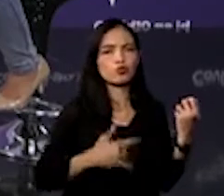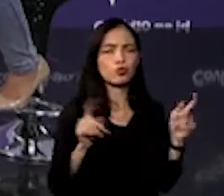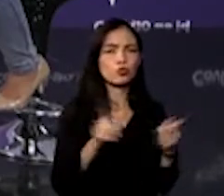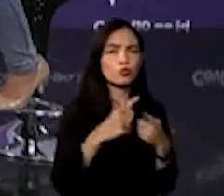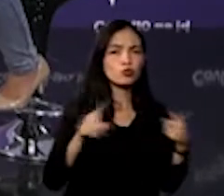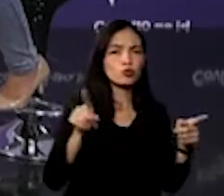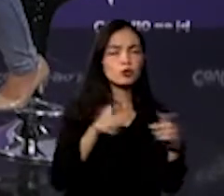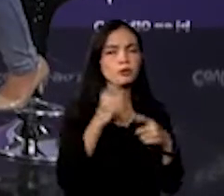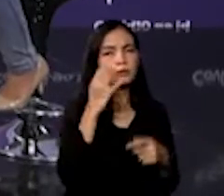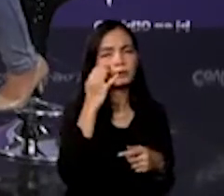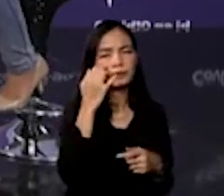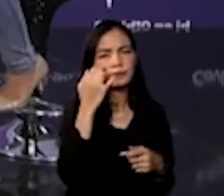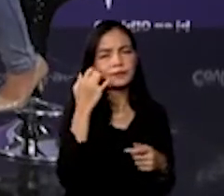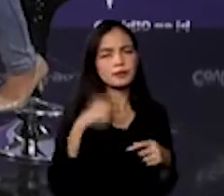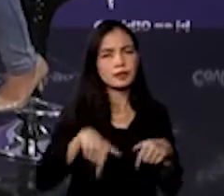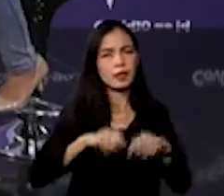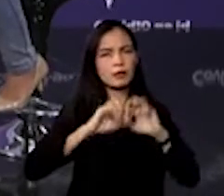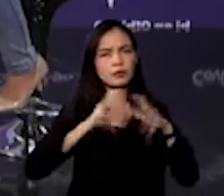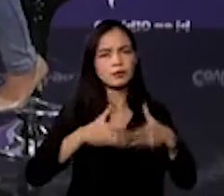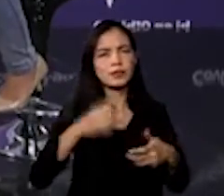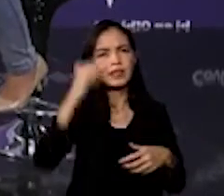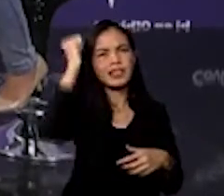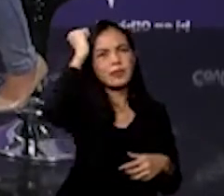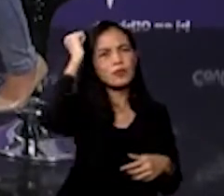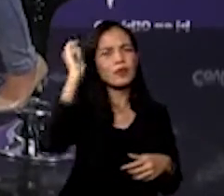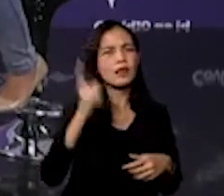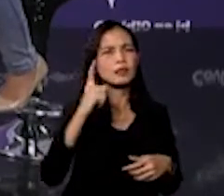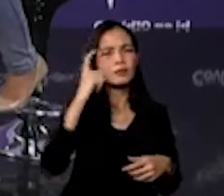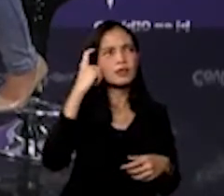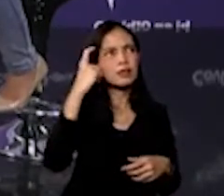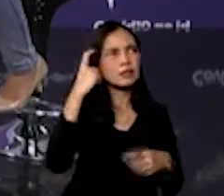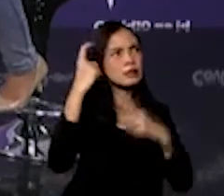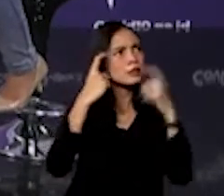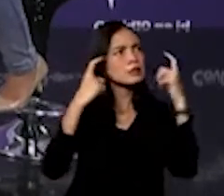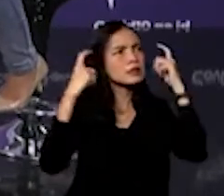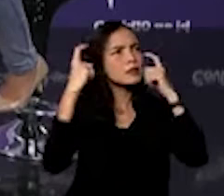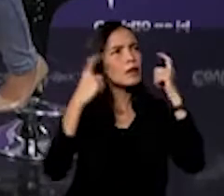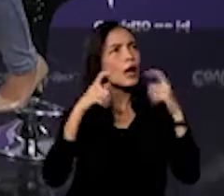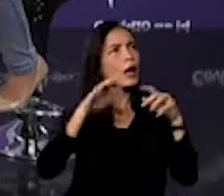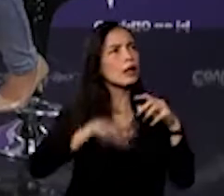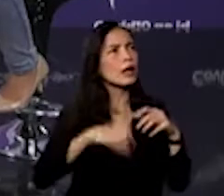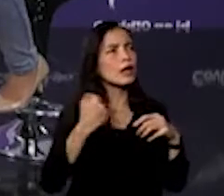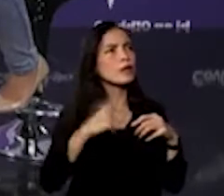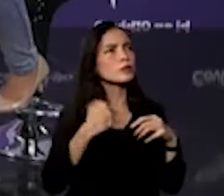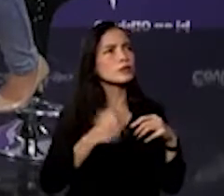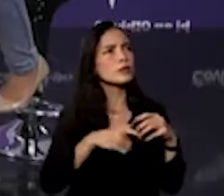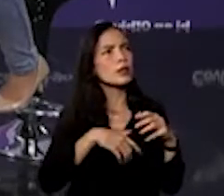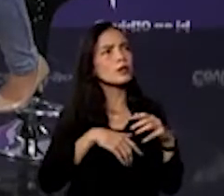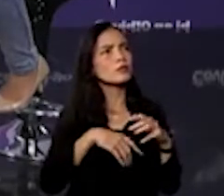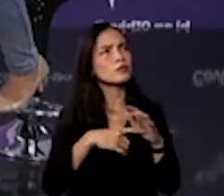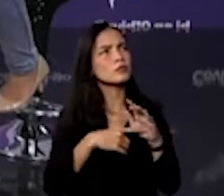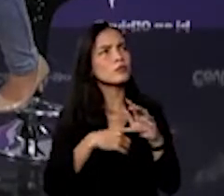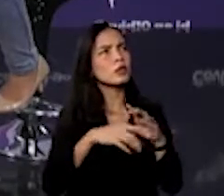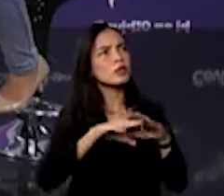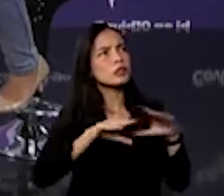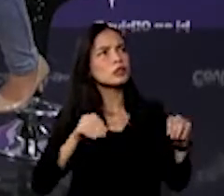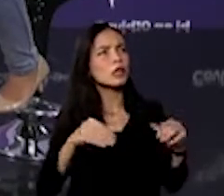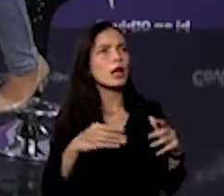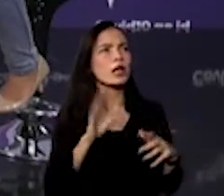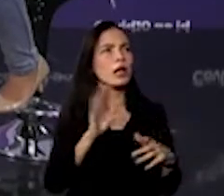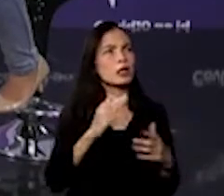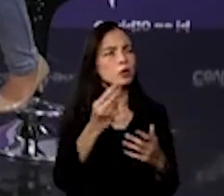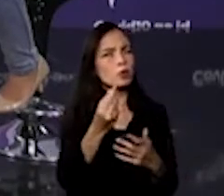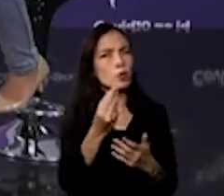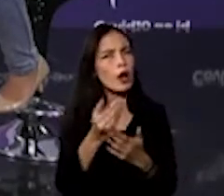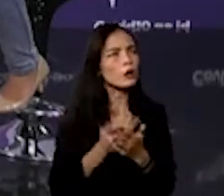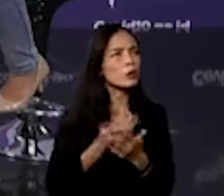pasti Ibu saya kepikiran dong anak saya enggak bisa manggung anak saya oke nanti uangnya dari mana gitu kan